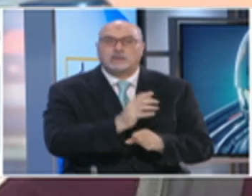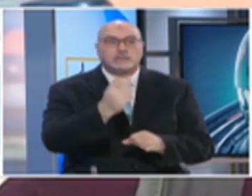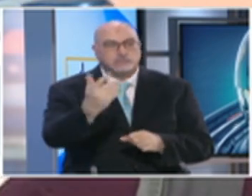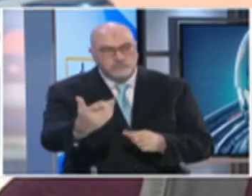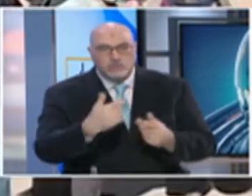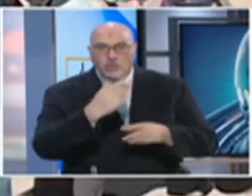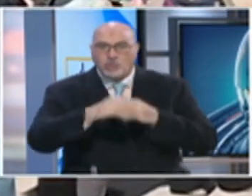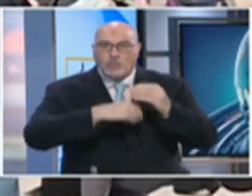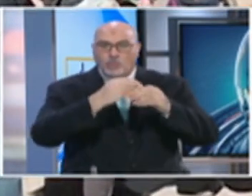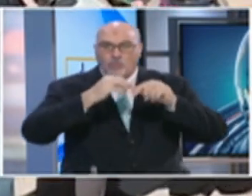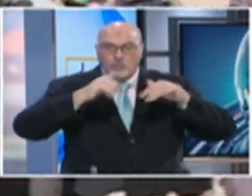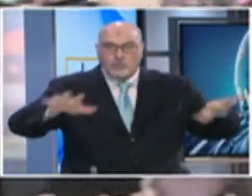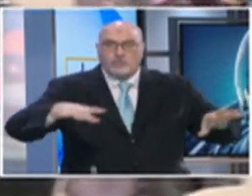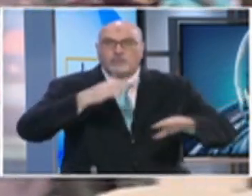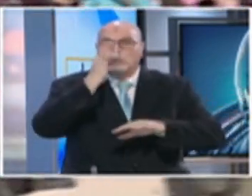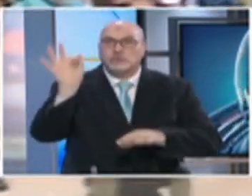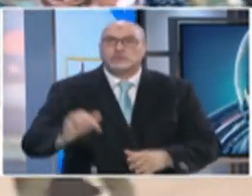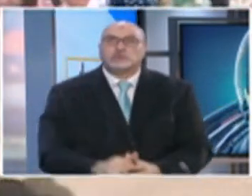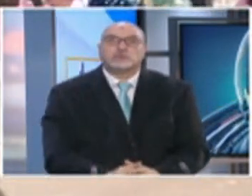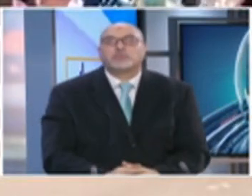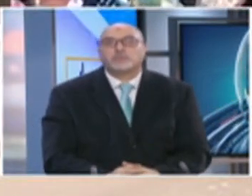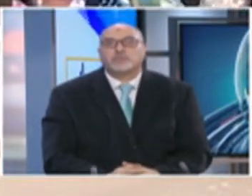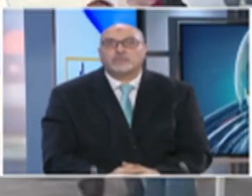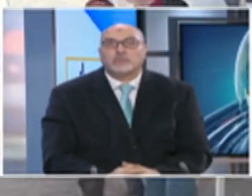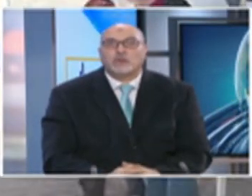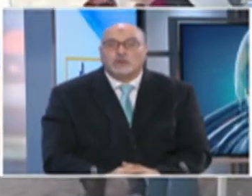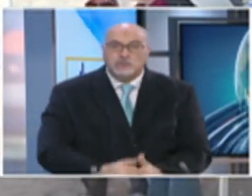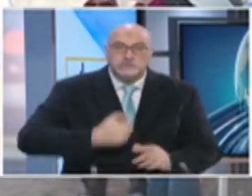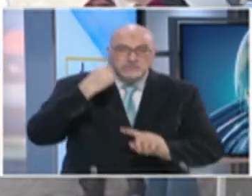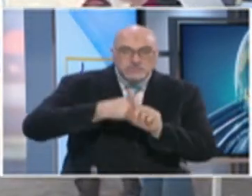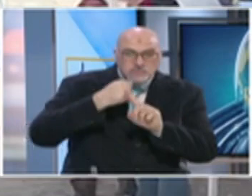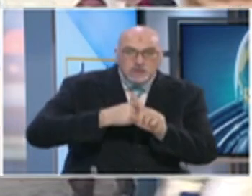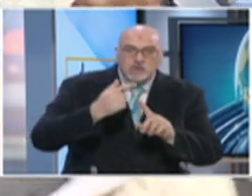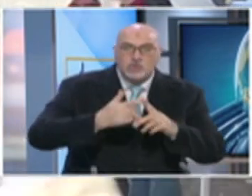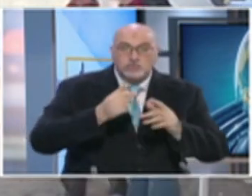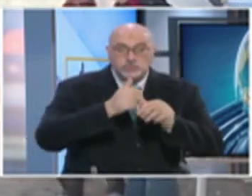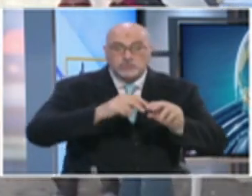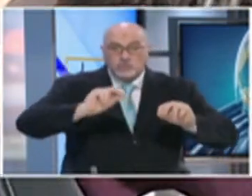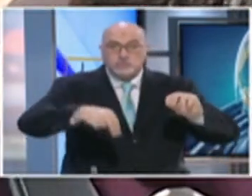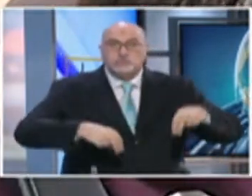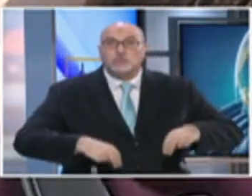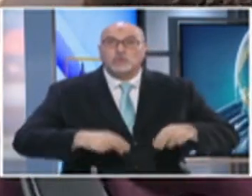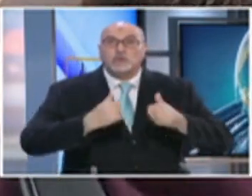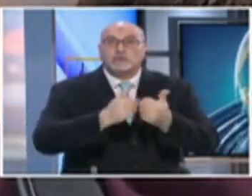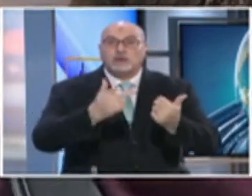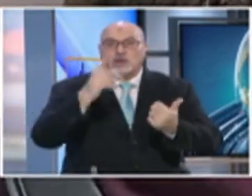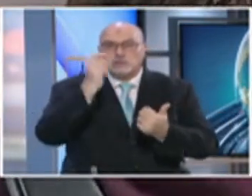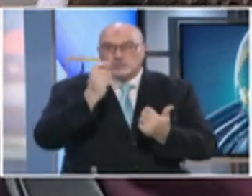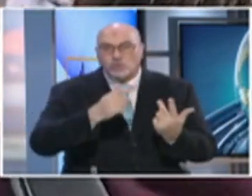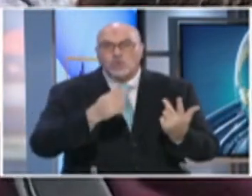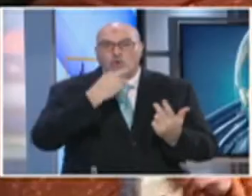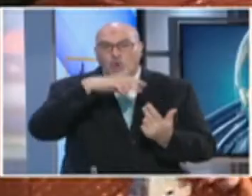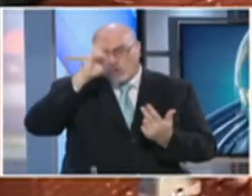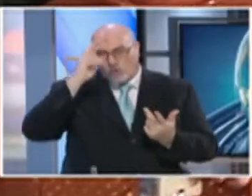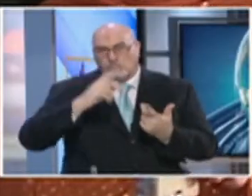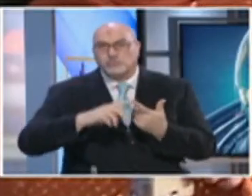العام بفرنسا. الوقوف ميدانيا على معاناة اللاجئين وتوقيع اتفاقيات مختلفة ما بين الجمعيات الأوروبية وبعض